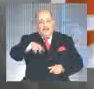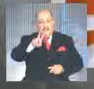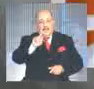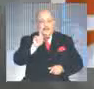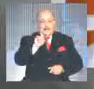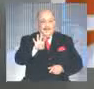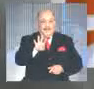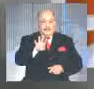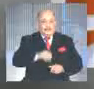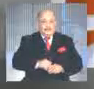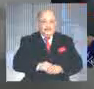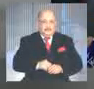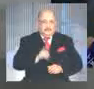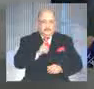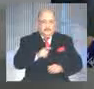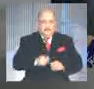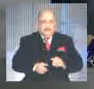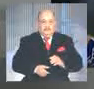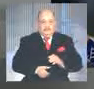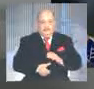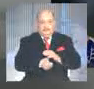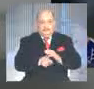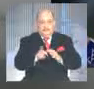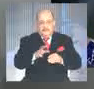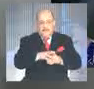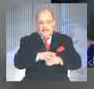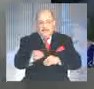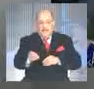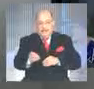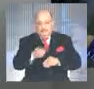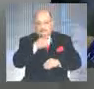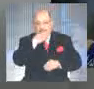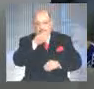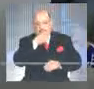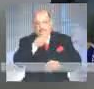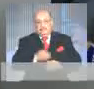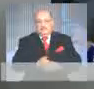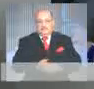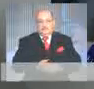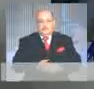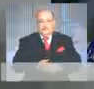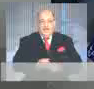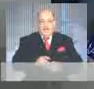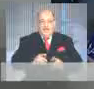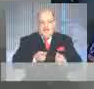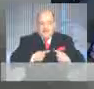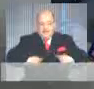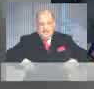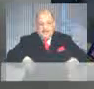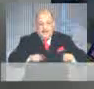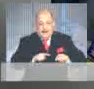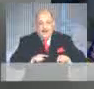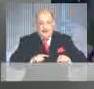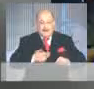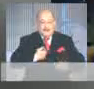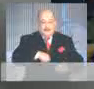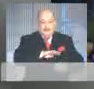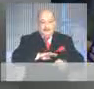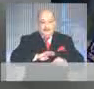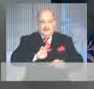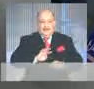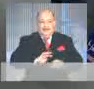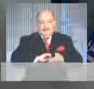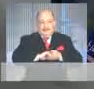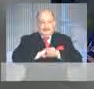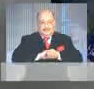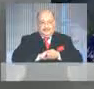تعبيره. هذه القضايا الاجتماعية متاع منظومة الدعم اللي بكلها تزنت معناها